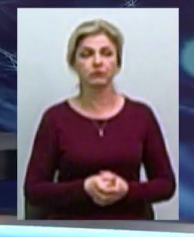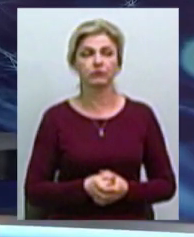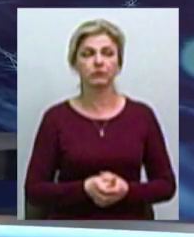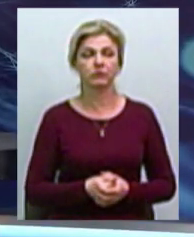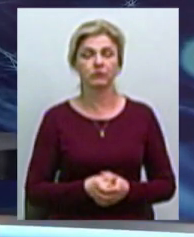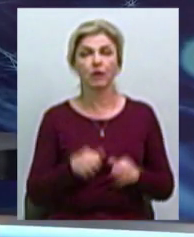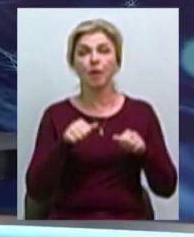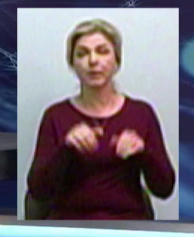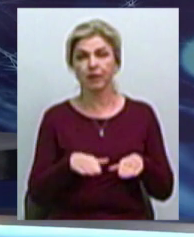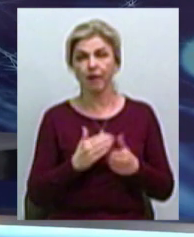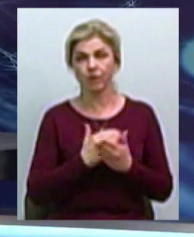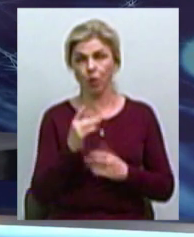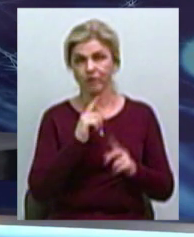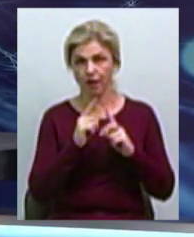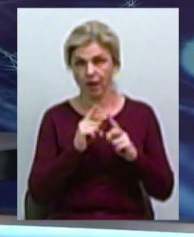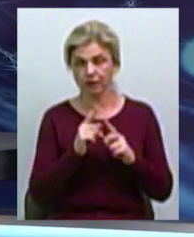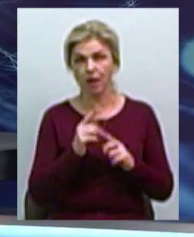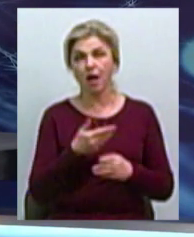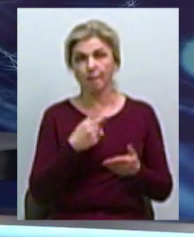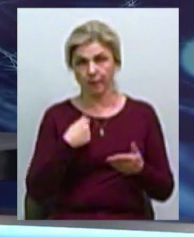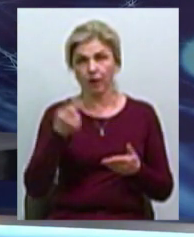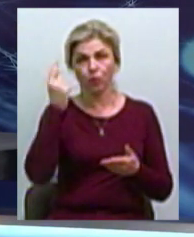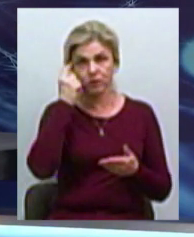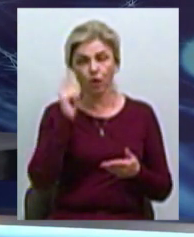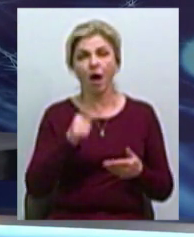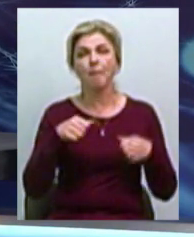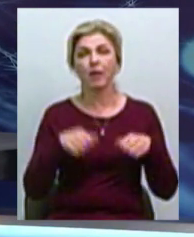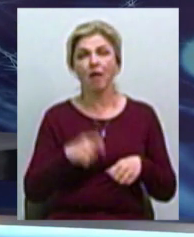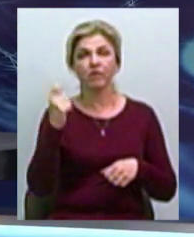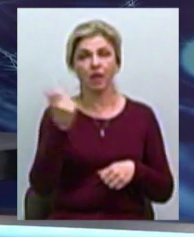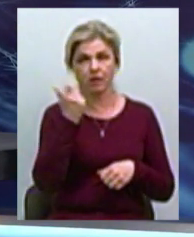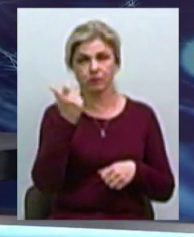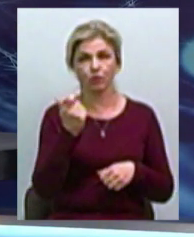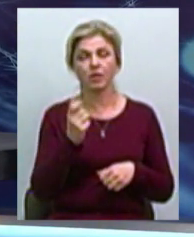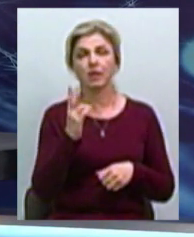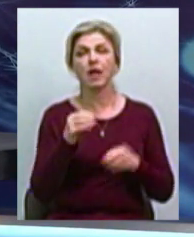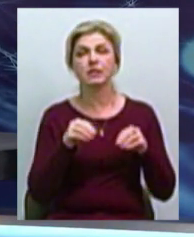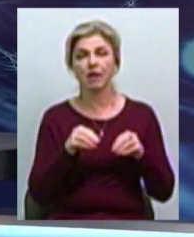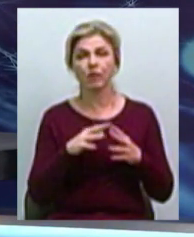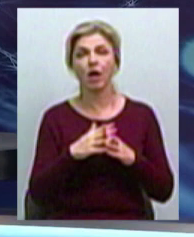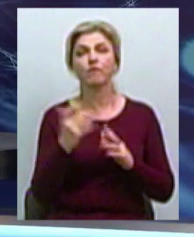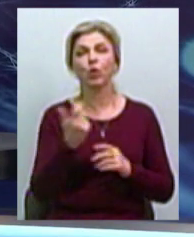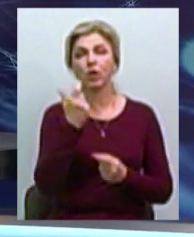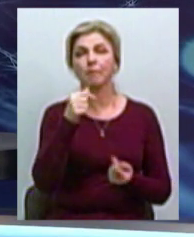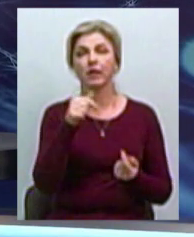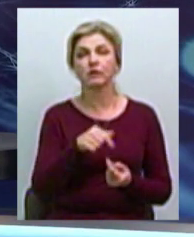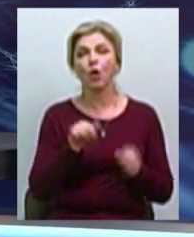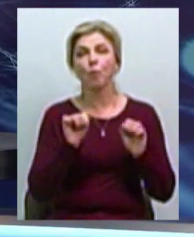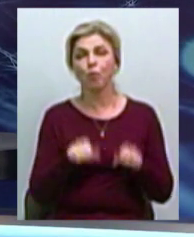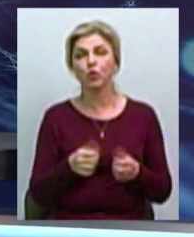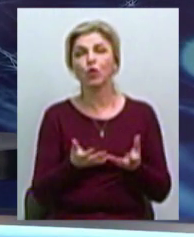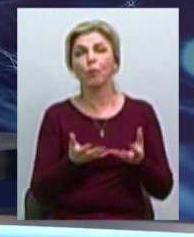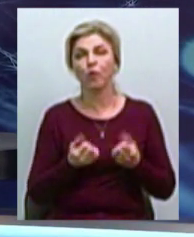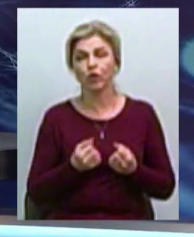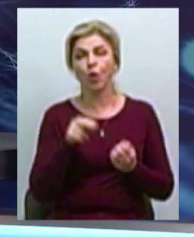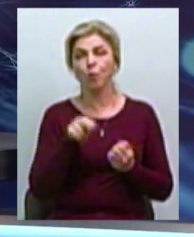прийняла Верховна Рада, то ми там дізнаємося, що право власності на землі сільськогосподарського призначення можуть набувати, і